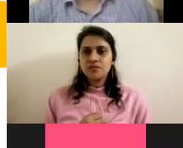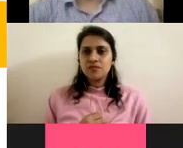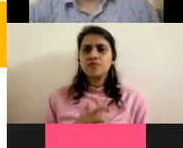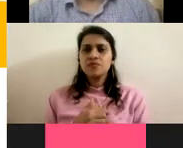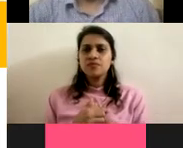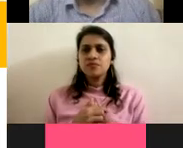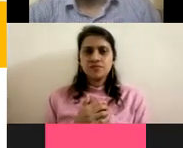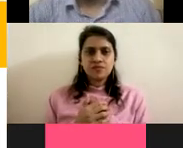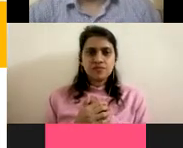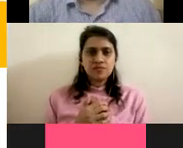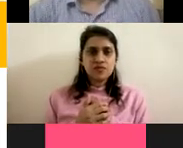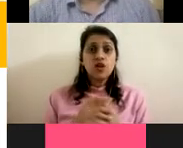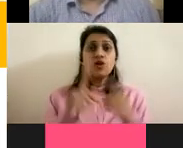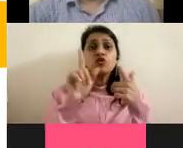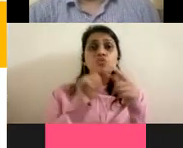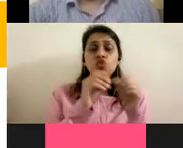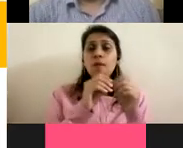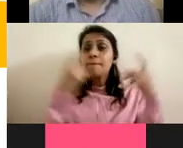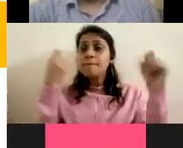job slotting. What is right is job